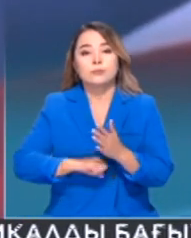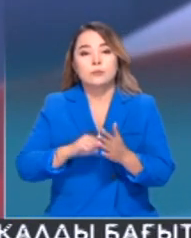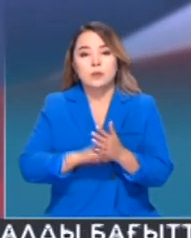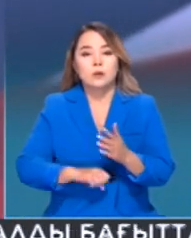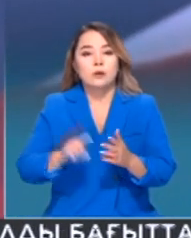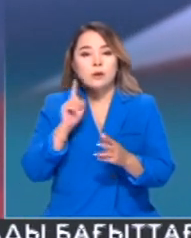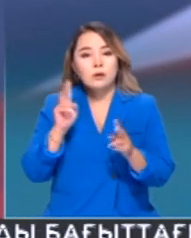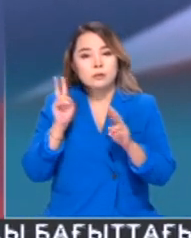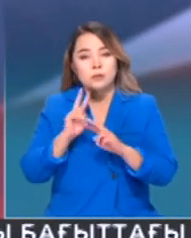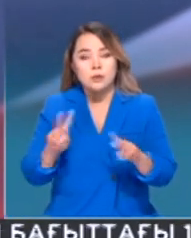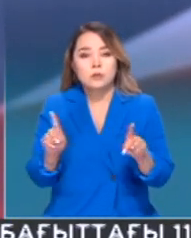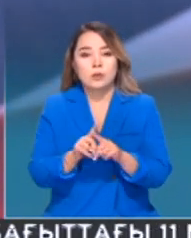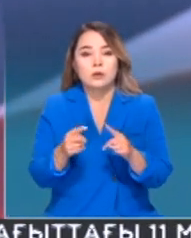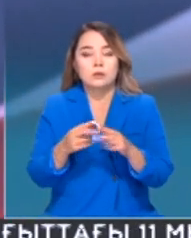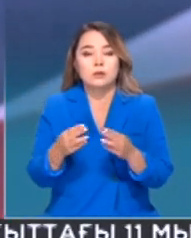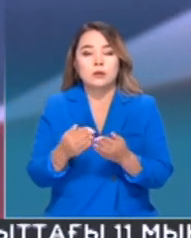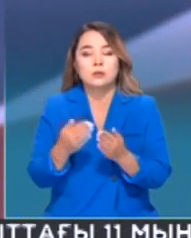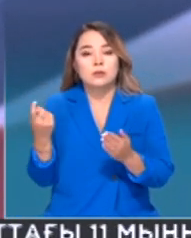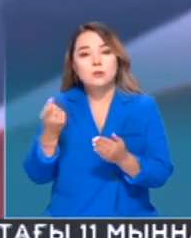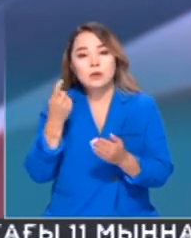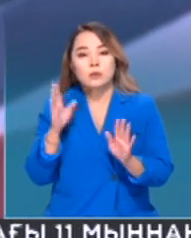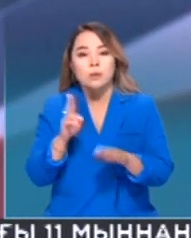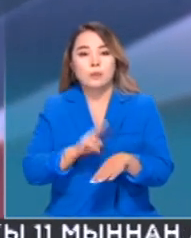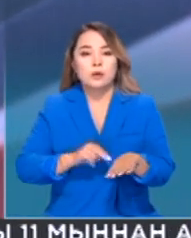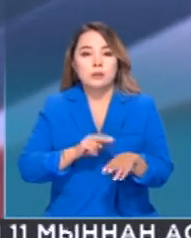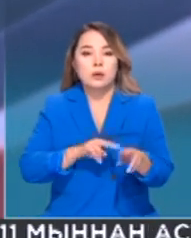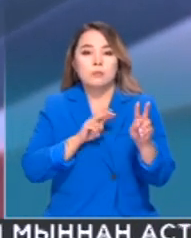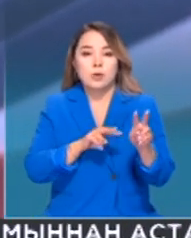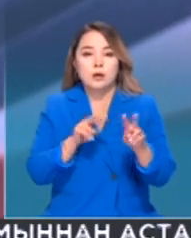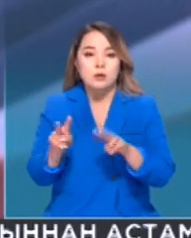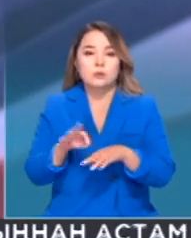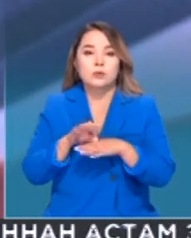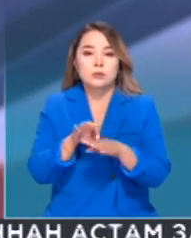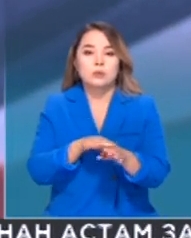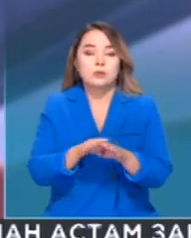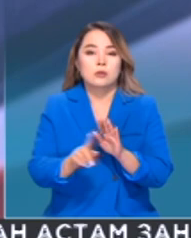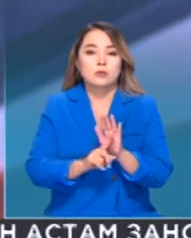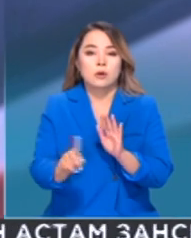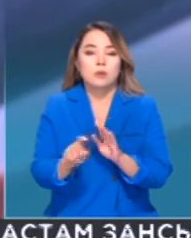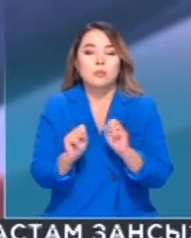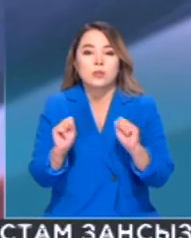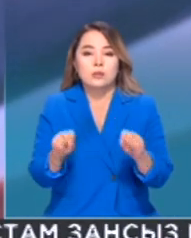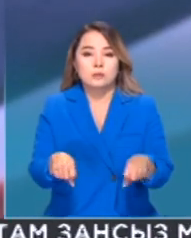шыққаны анықталмайынша пәтер иелері үйге тек полицияның бақылауымен ғана кіріп шығады.